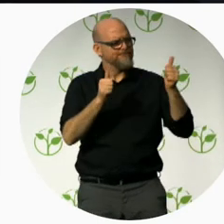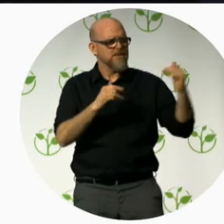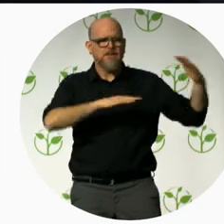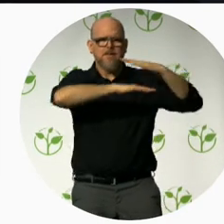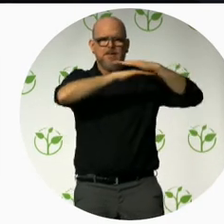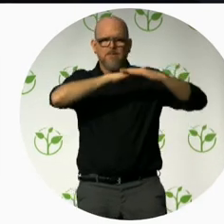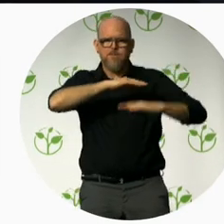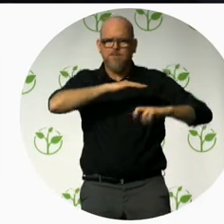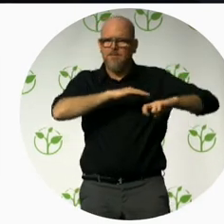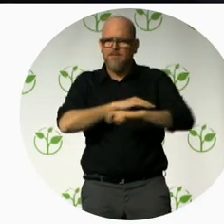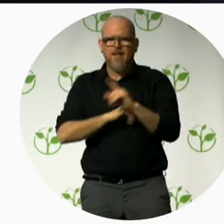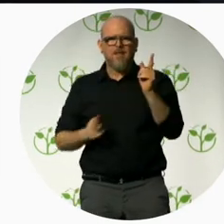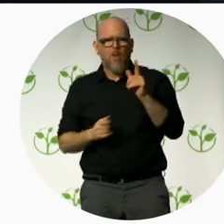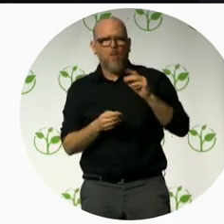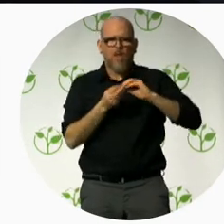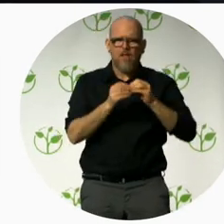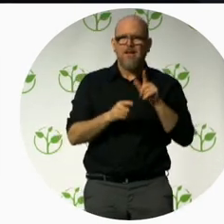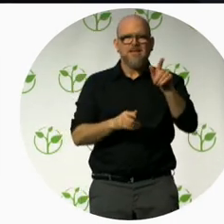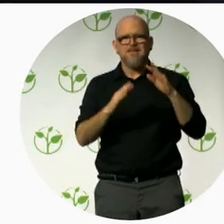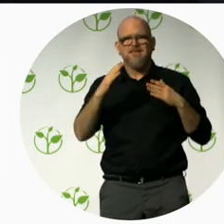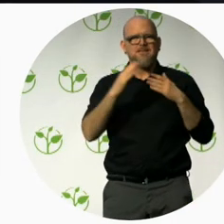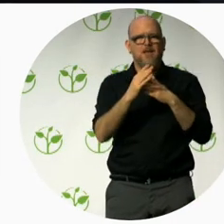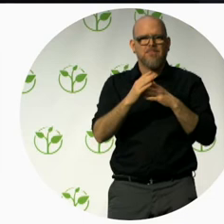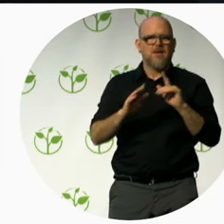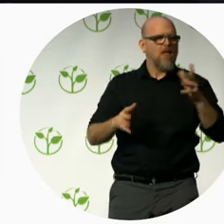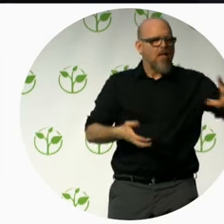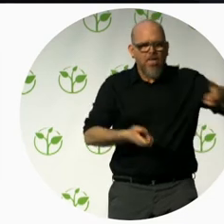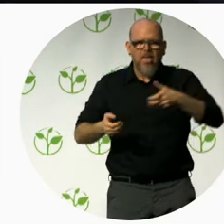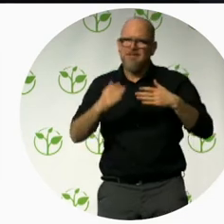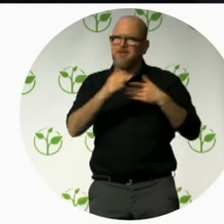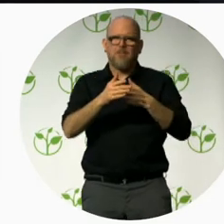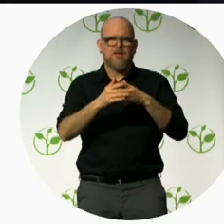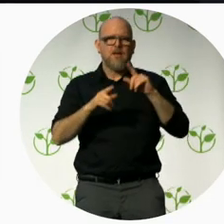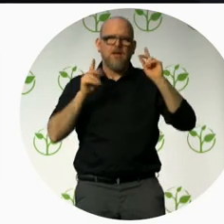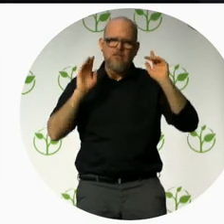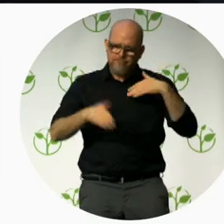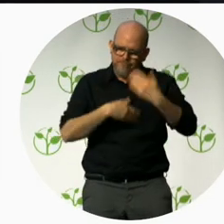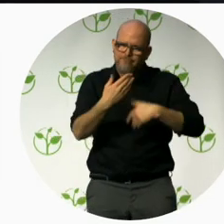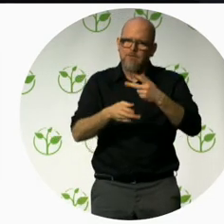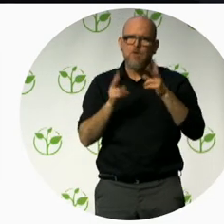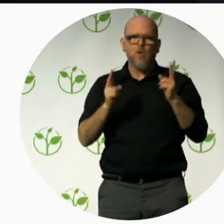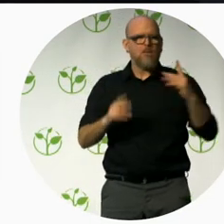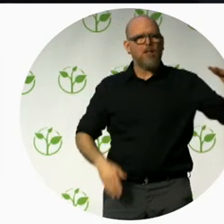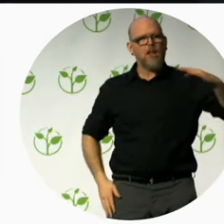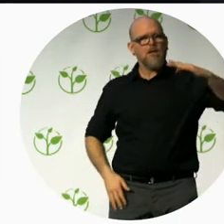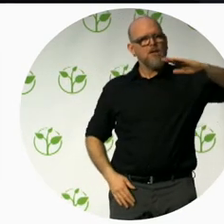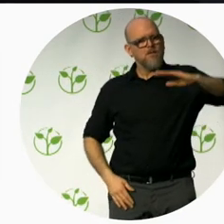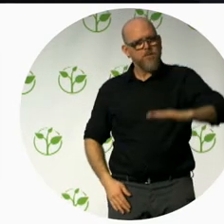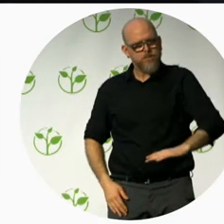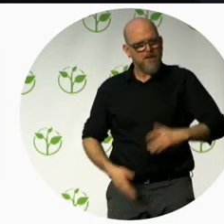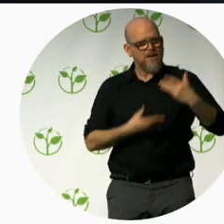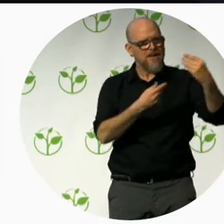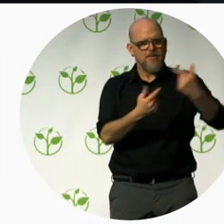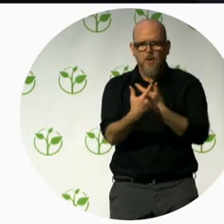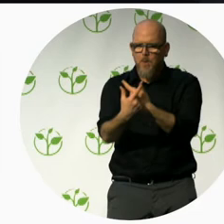ma non si può più andare avanti così la onus gondolas for all nasce per rendere accessibile la gondola anche le persone che